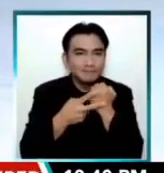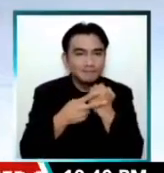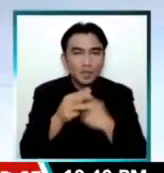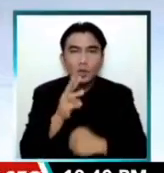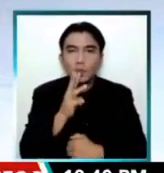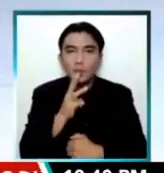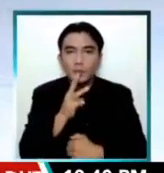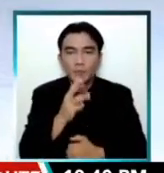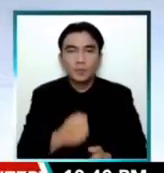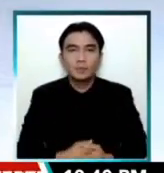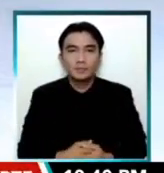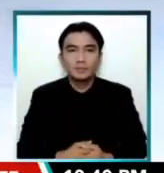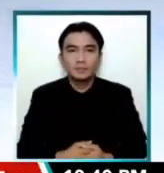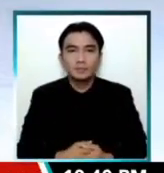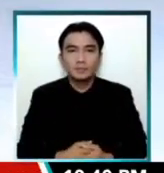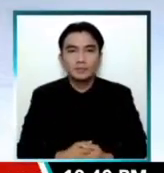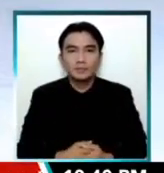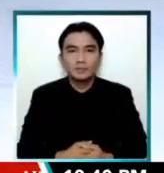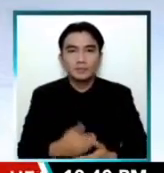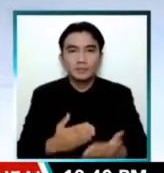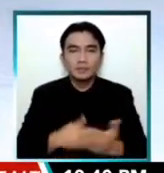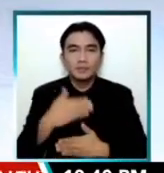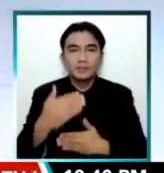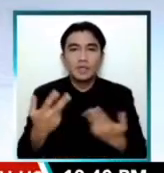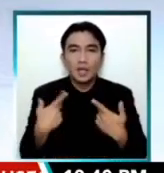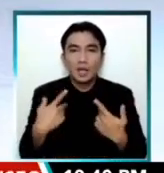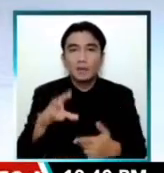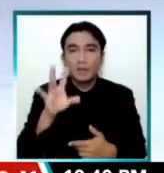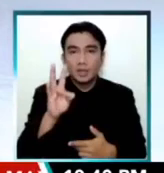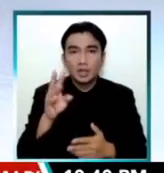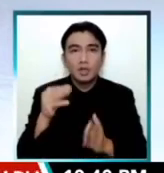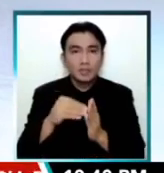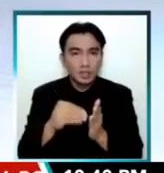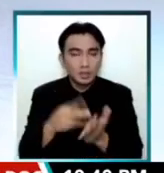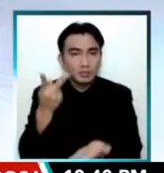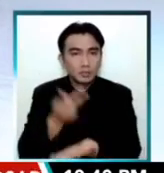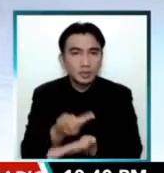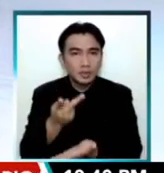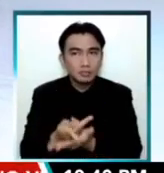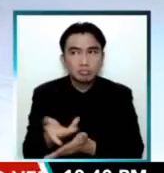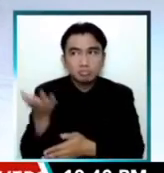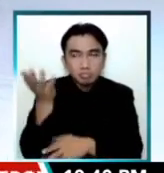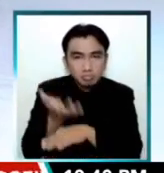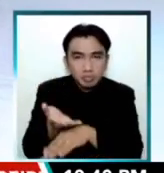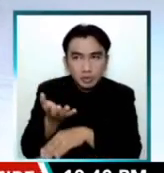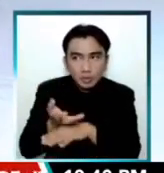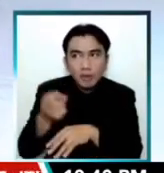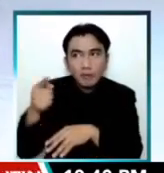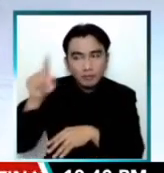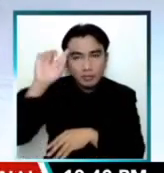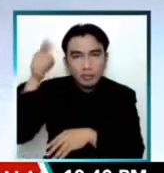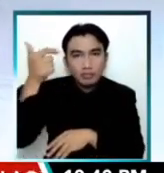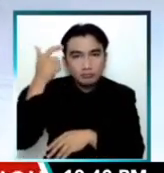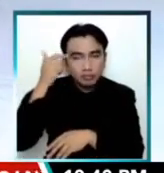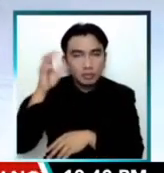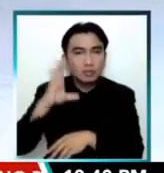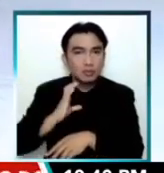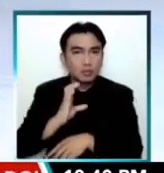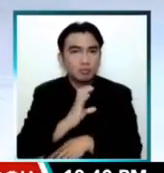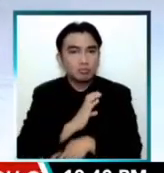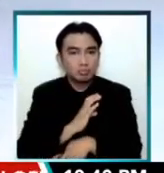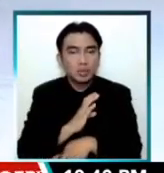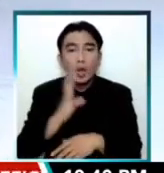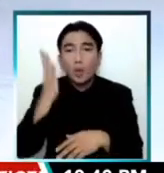Humihingi ng halos 7 bilyong pisong pondo ang Land Transportation Office sa Kongreso para matugunan ang backlog